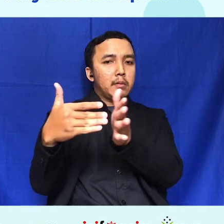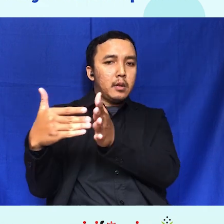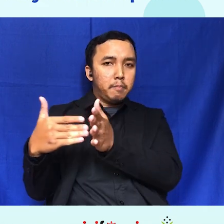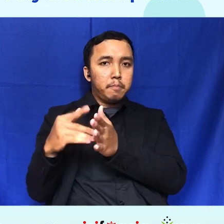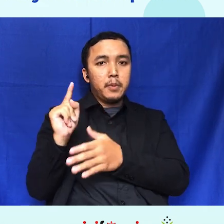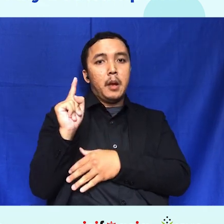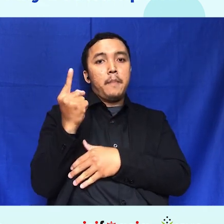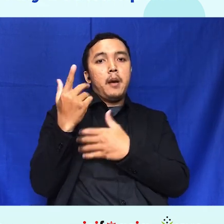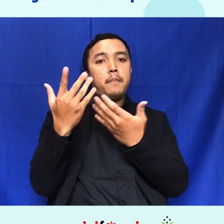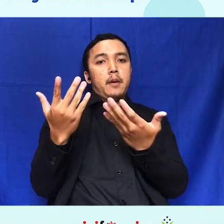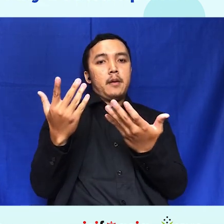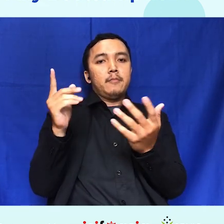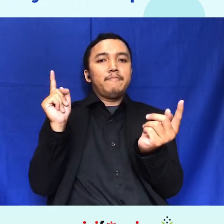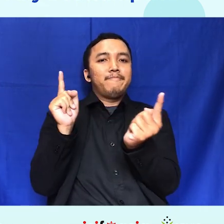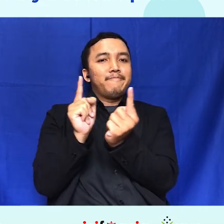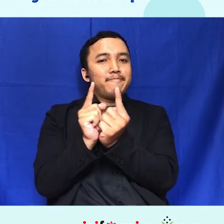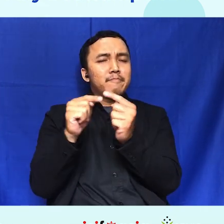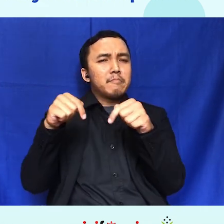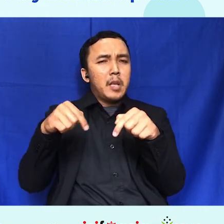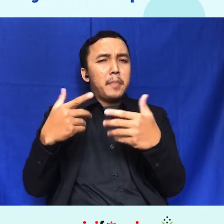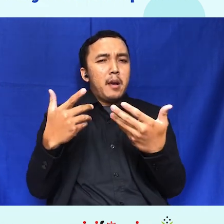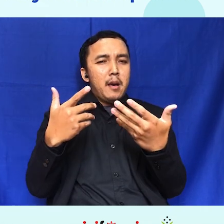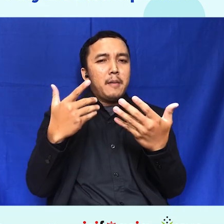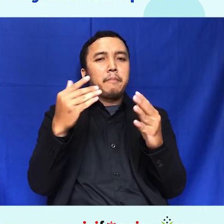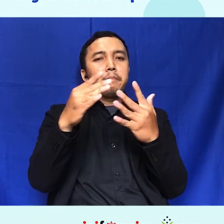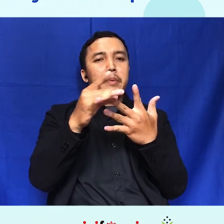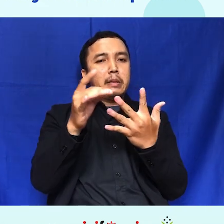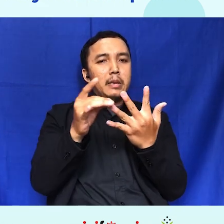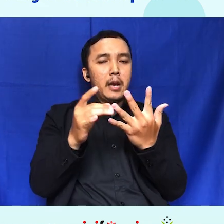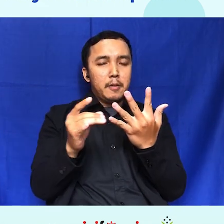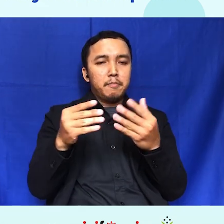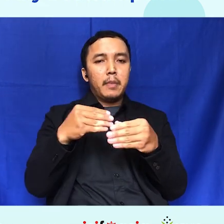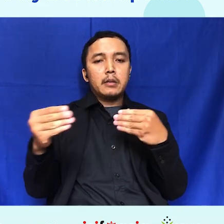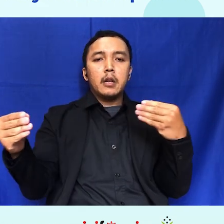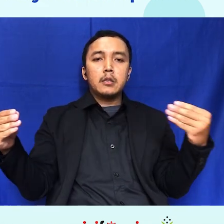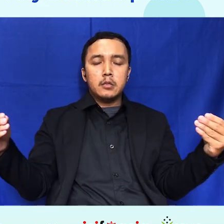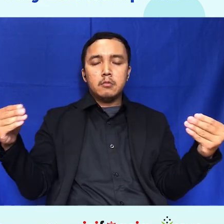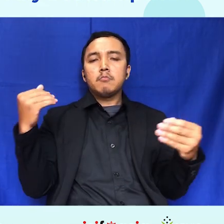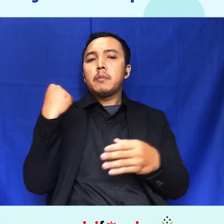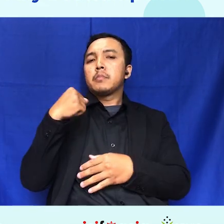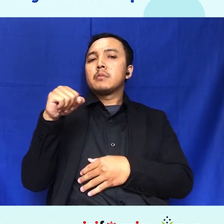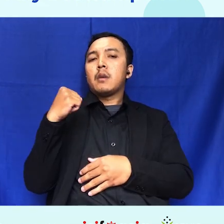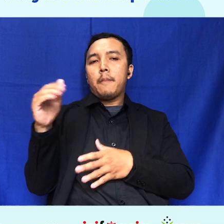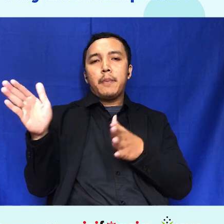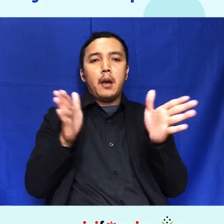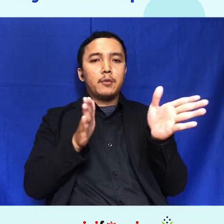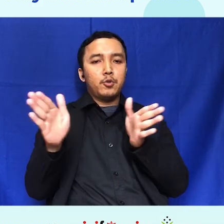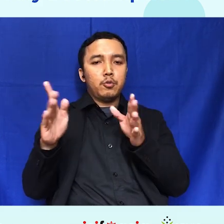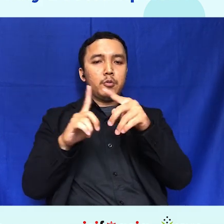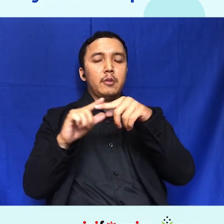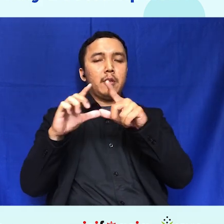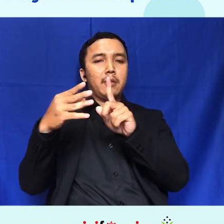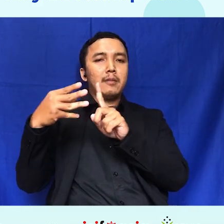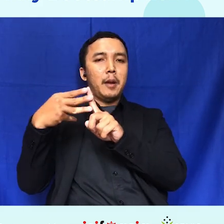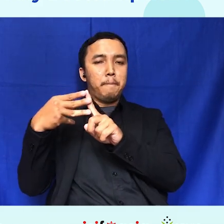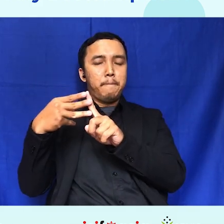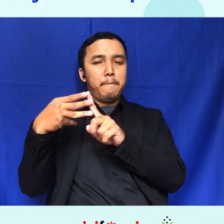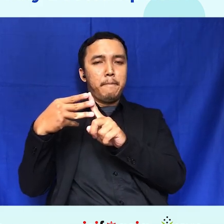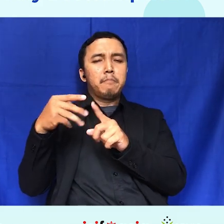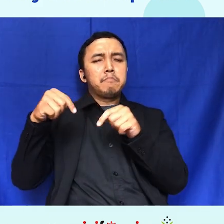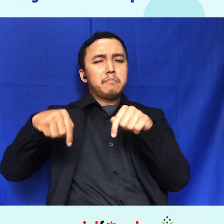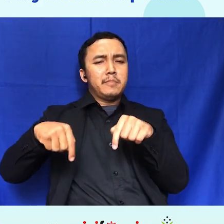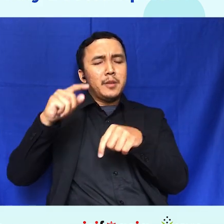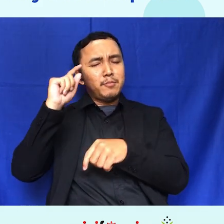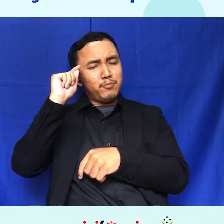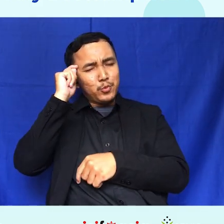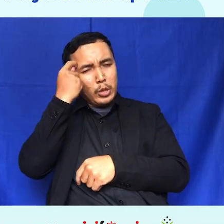halaman ini ada pada bagian list materi. List materi tidak bisa dinavigasikan dengan tab key. Hal ini membuat user